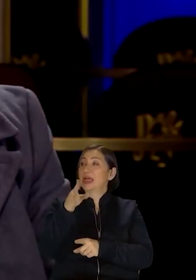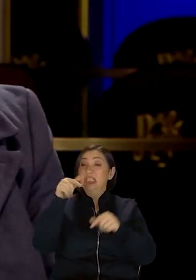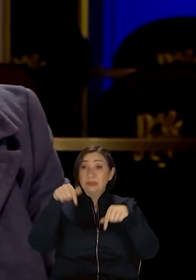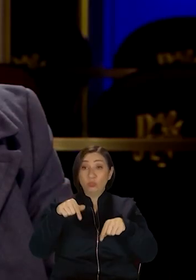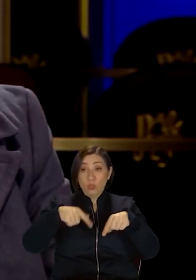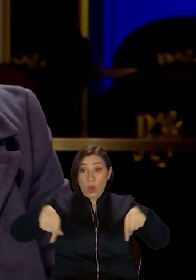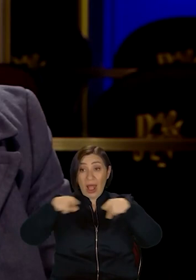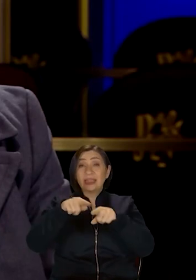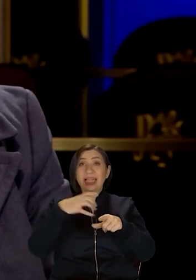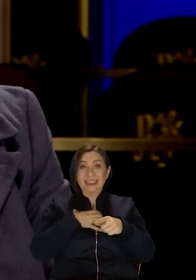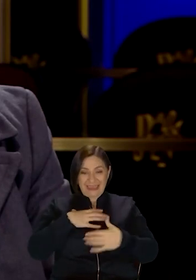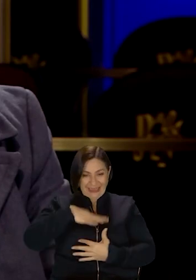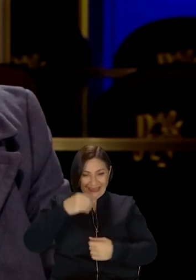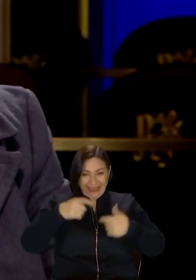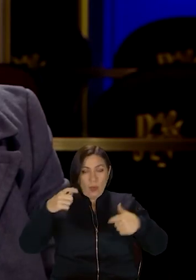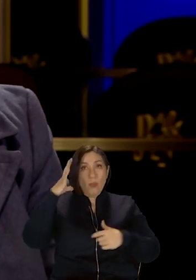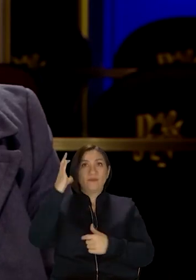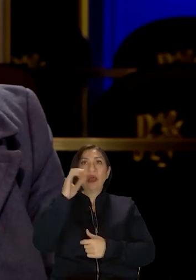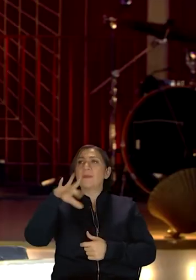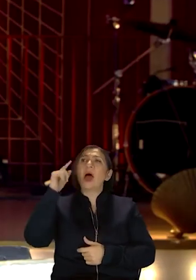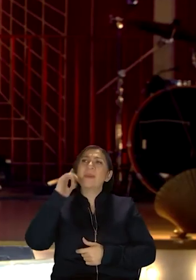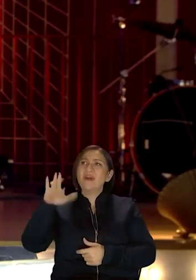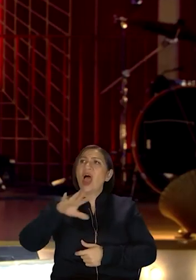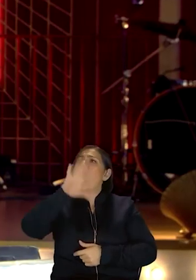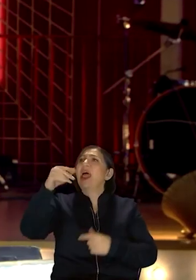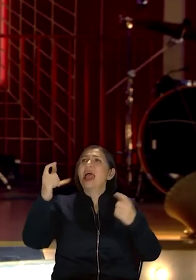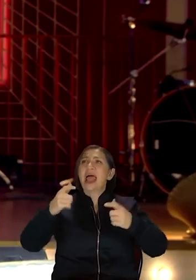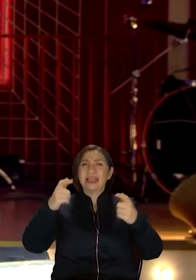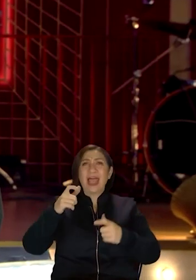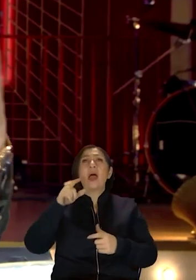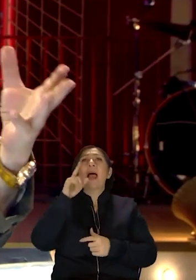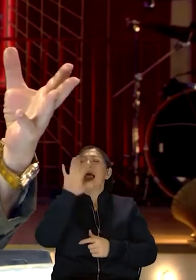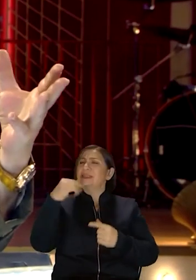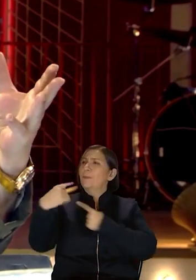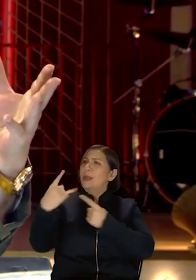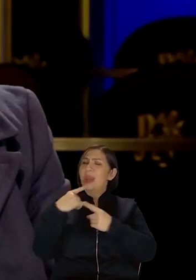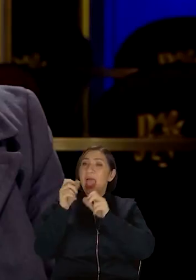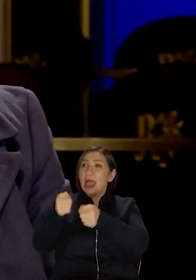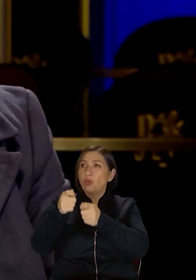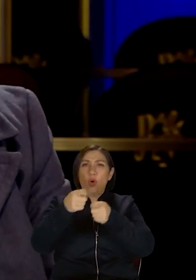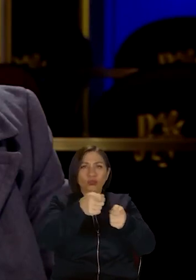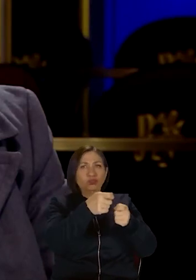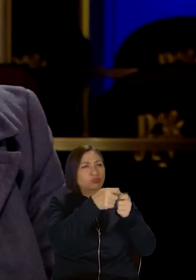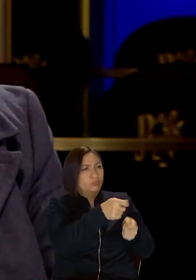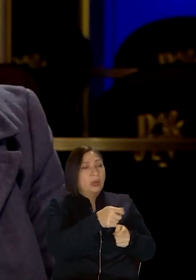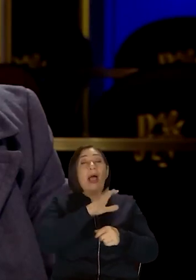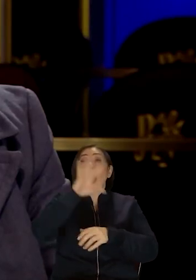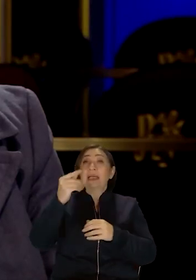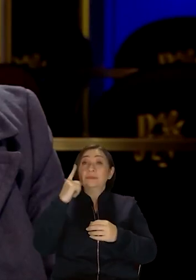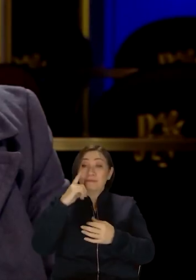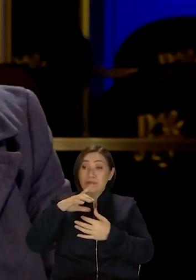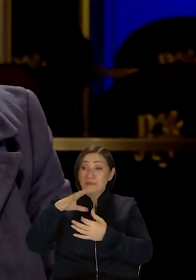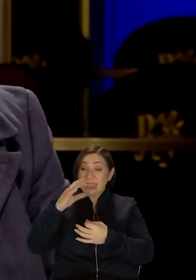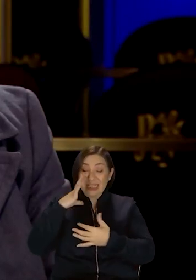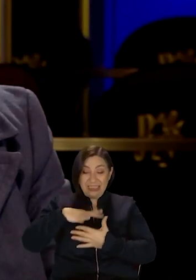Şimdi buralardaki insanlarına bakıyorum. Hepinizin haberi vardır. Her yerde. Herkes birbirine eğitiyor. Bir yandan herkes